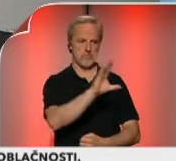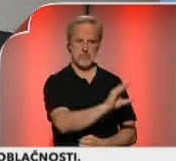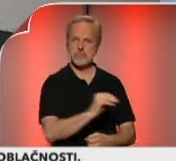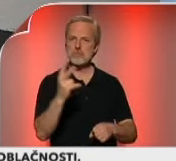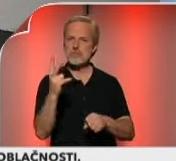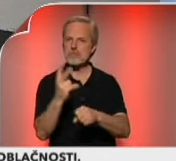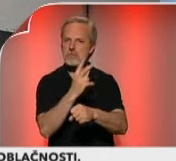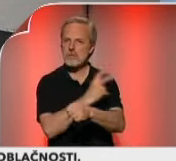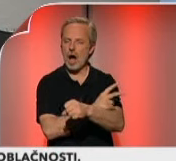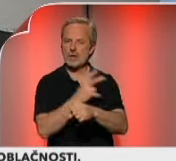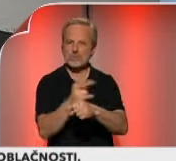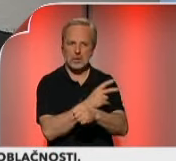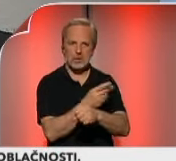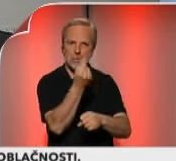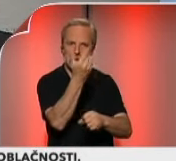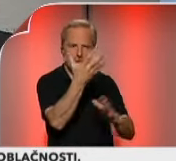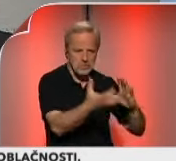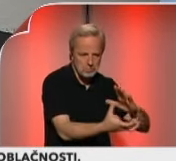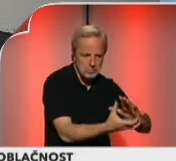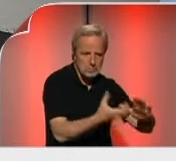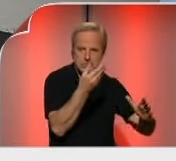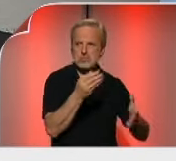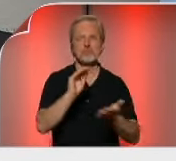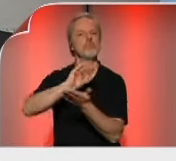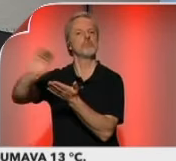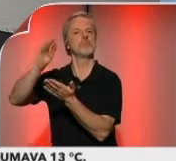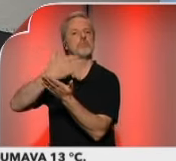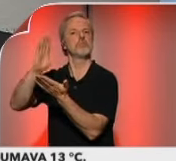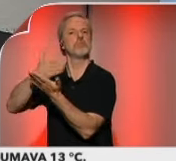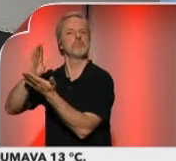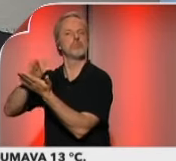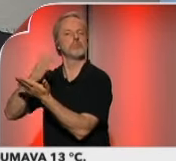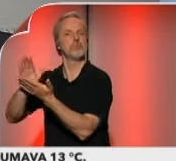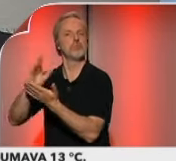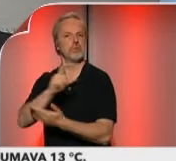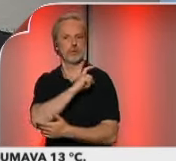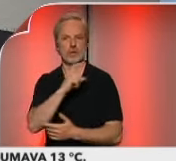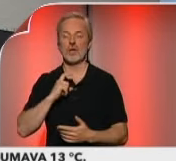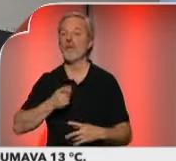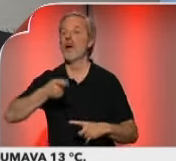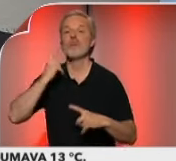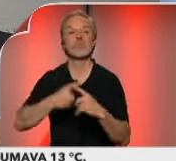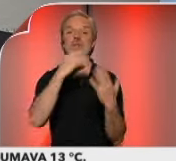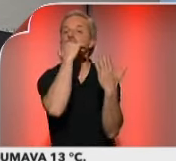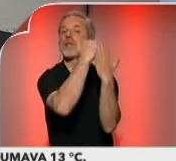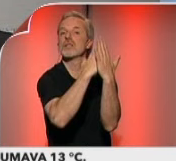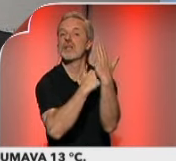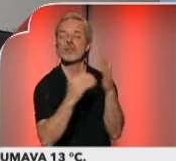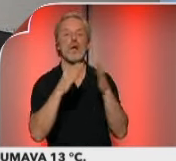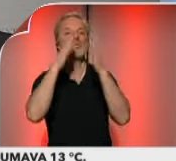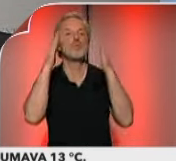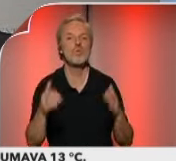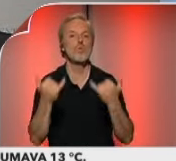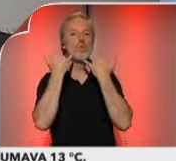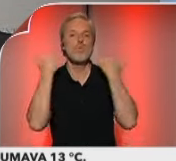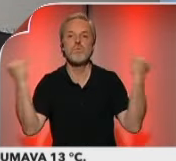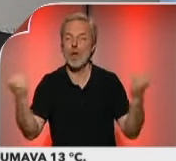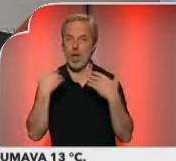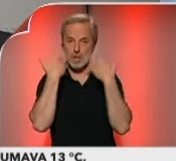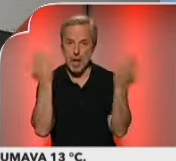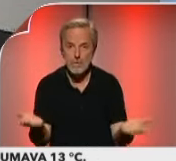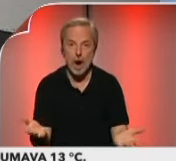podobě v které to navrhuje tato vláda To znamená že neexistuje výčet majetku že to jde před rok